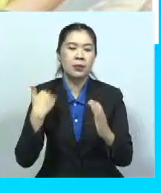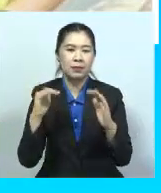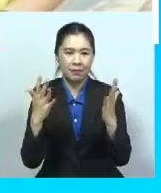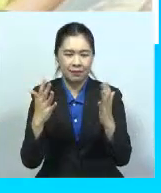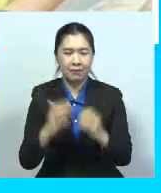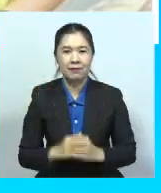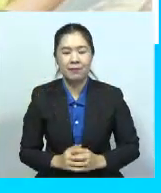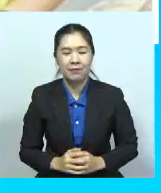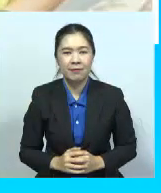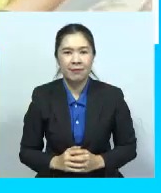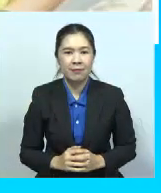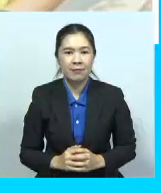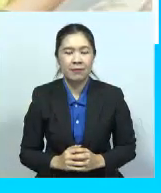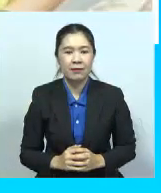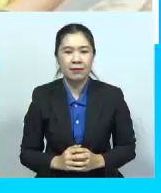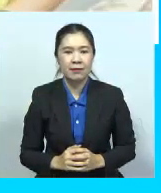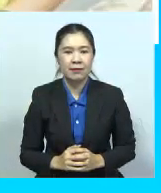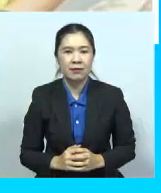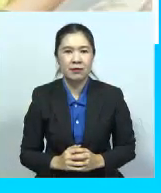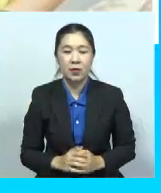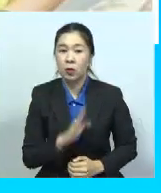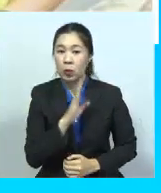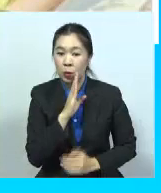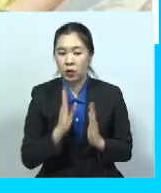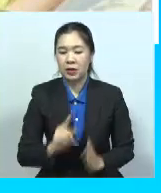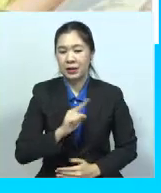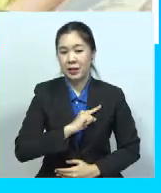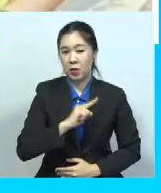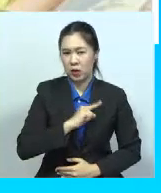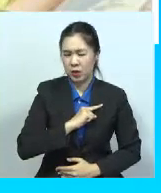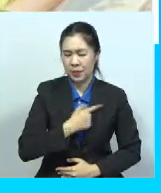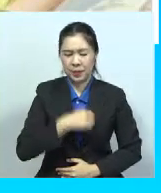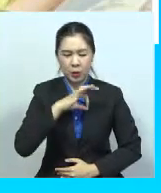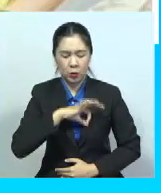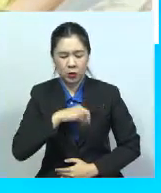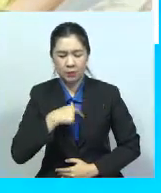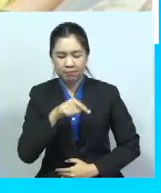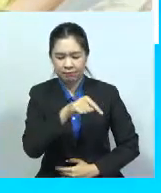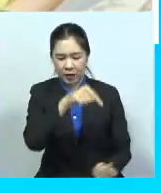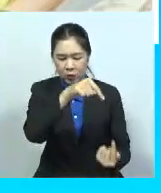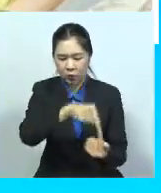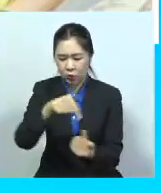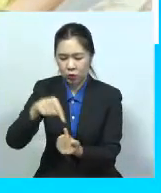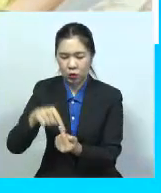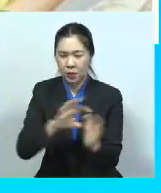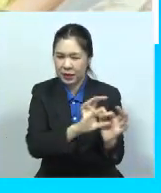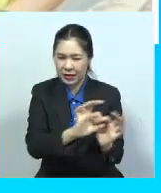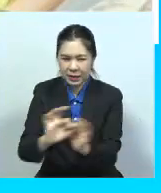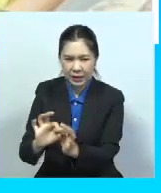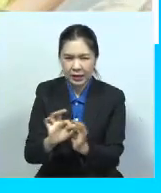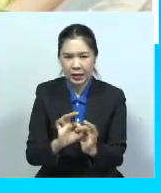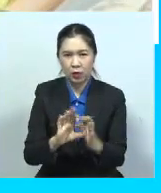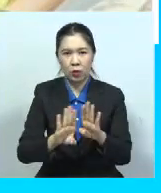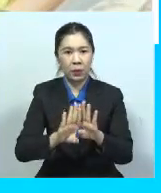ได้ค่ะ ค่ะและอย่างนี้ถ้าเจ้าหน้าที่รู้สึกว่ามันมีความเกี่ยวเนื่องกันอย่างเหตุระเบิดที่เกิดขึ้นที่